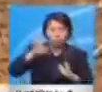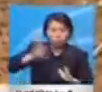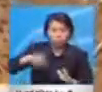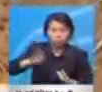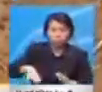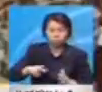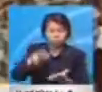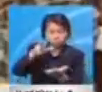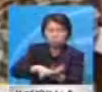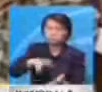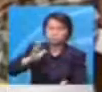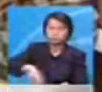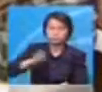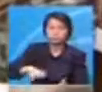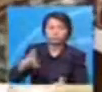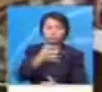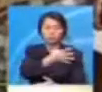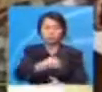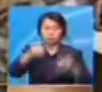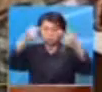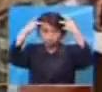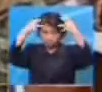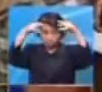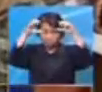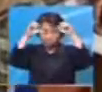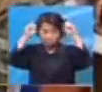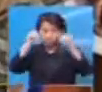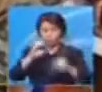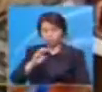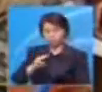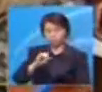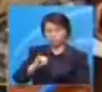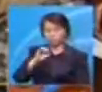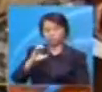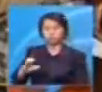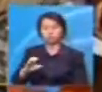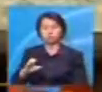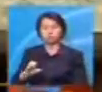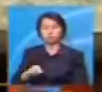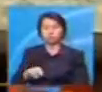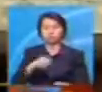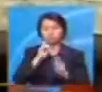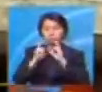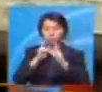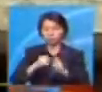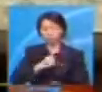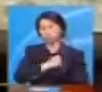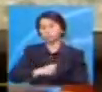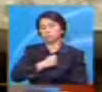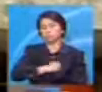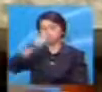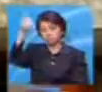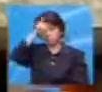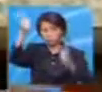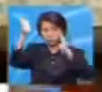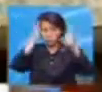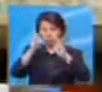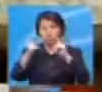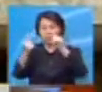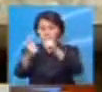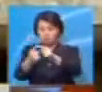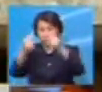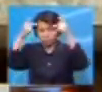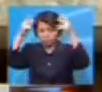boleh membuat pengesahan sementara itu presiden mic Datuk Seri dr S subrmania merakamkan takziah Kerajaan Malaysia kepada